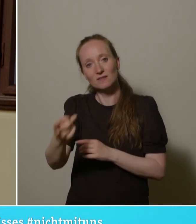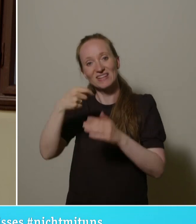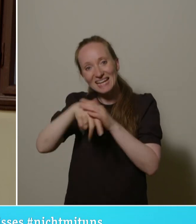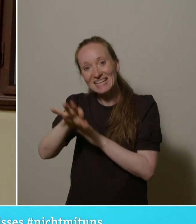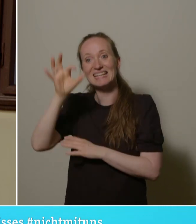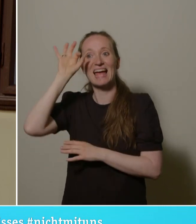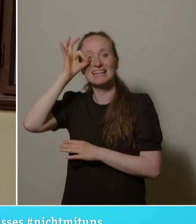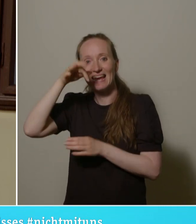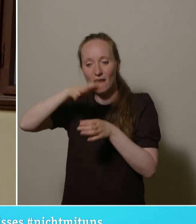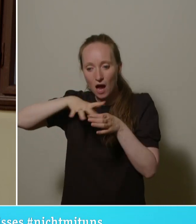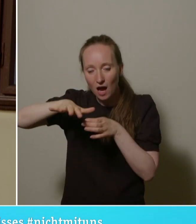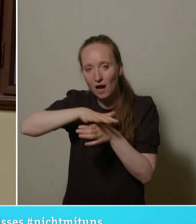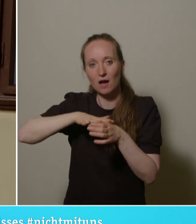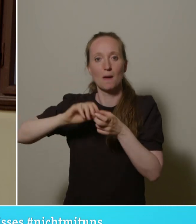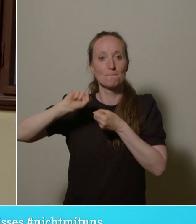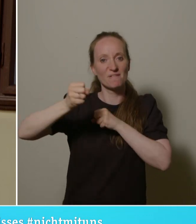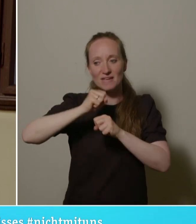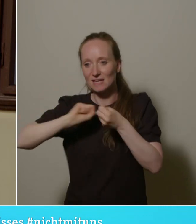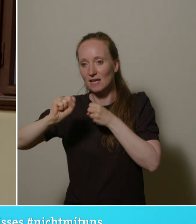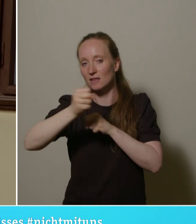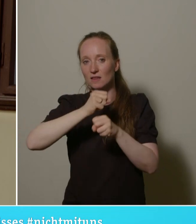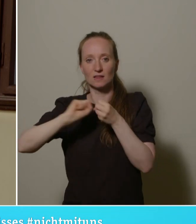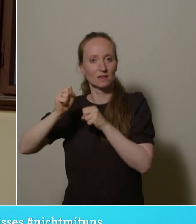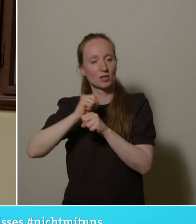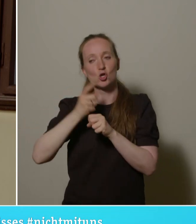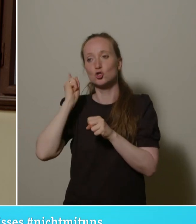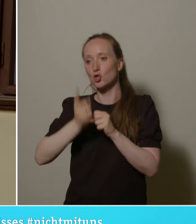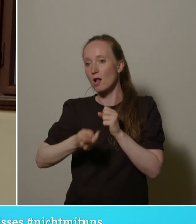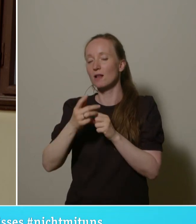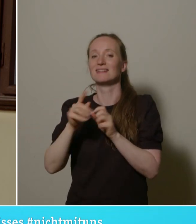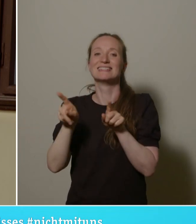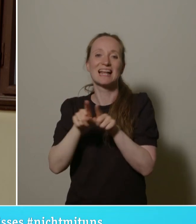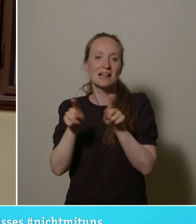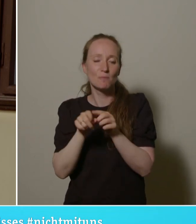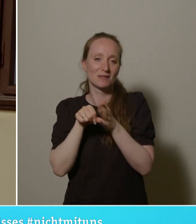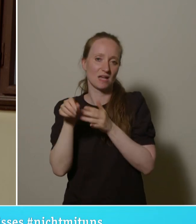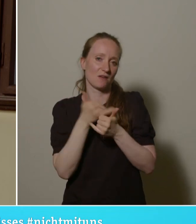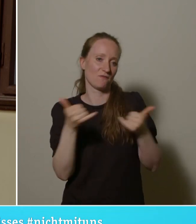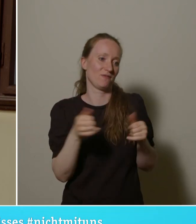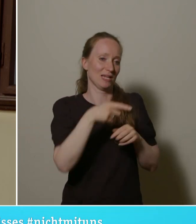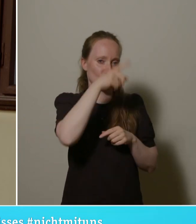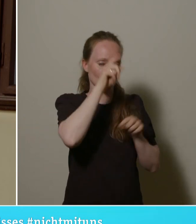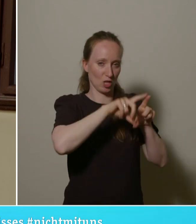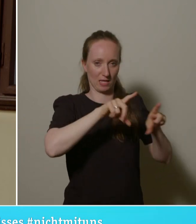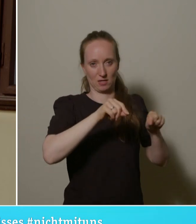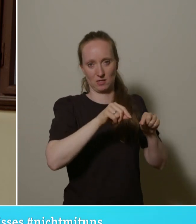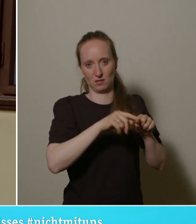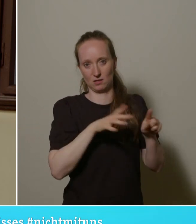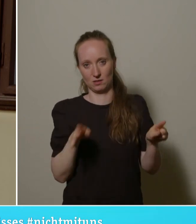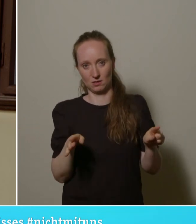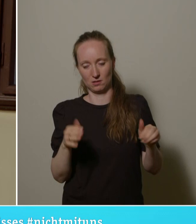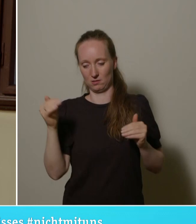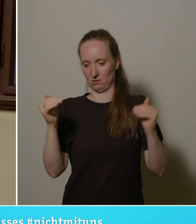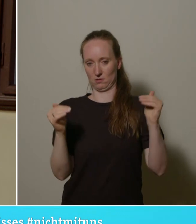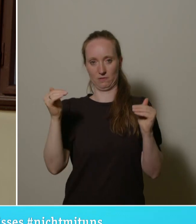fürs 49-Euro-Ticket zahlen zu müssen, um in Jena fahren zu können, trotzdem sie den Anspruch auf das Jena-Bonus-Ticket haben. Das